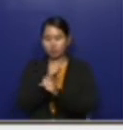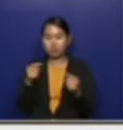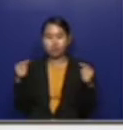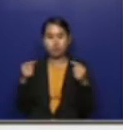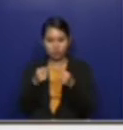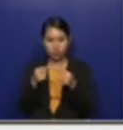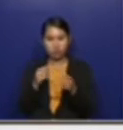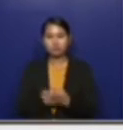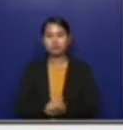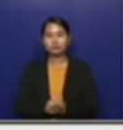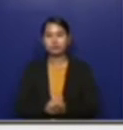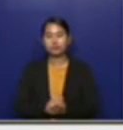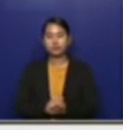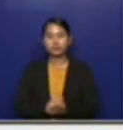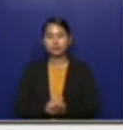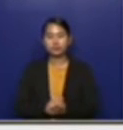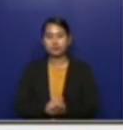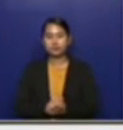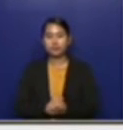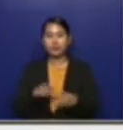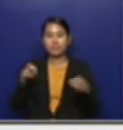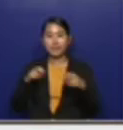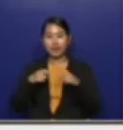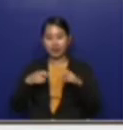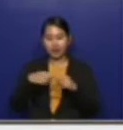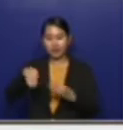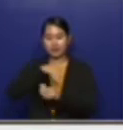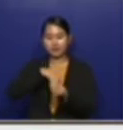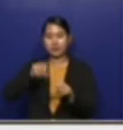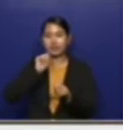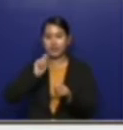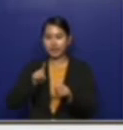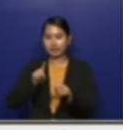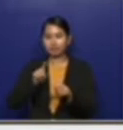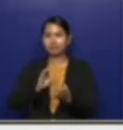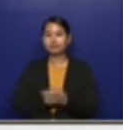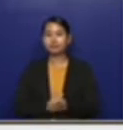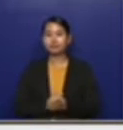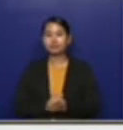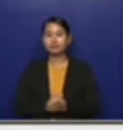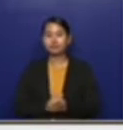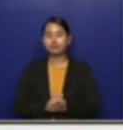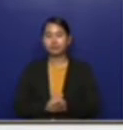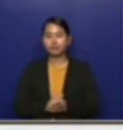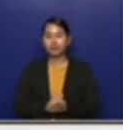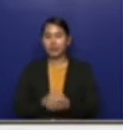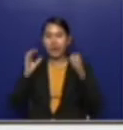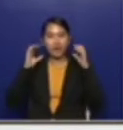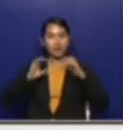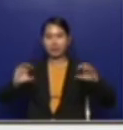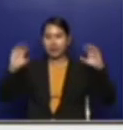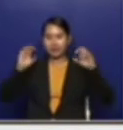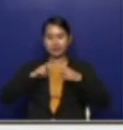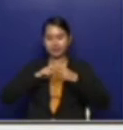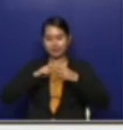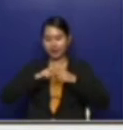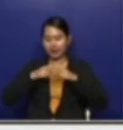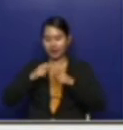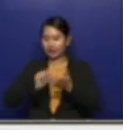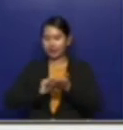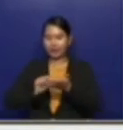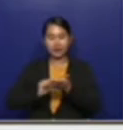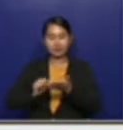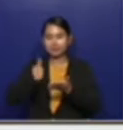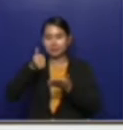นึ่งก็คือปัญหาเศรษฐกิจปากท้องที่รัฐบาลนี้แก้ไขไม่ได้